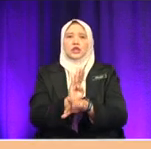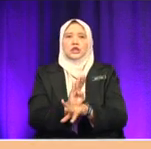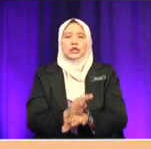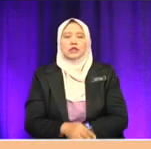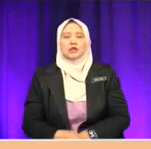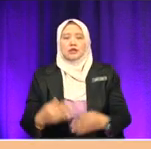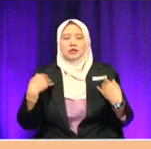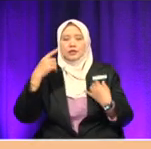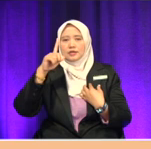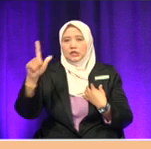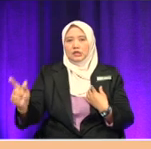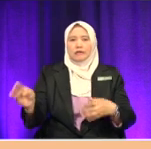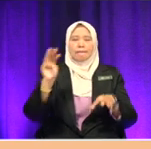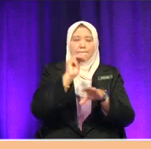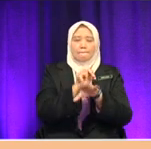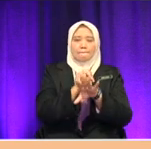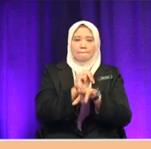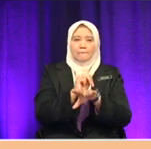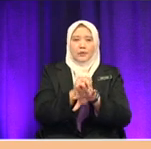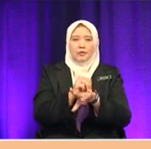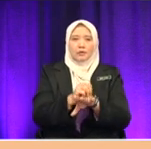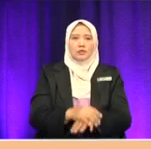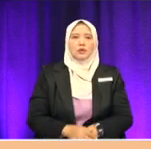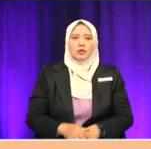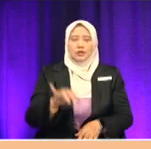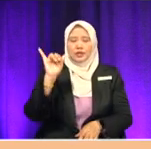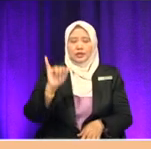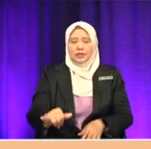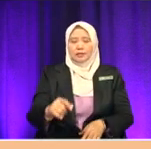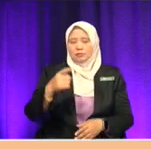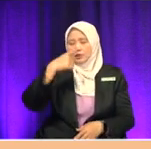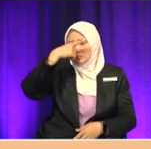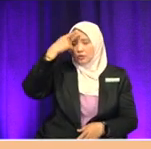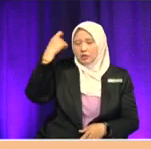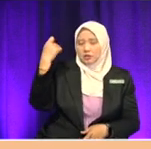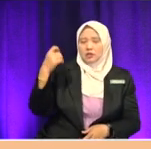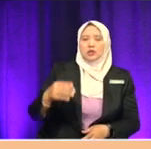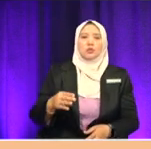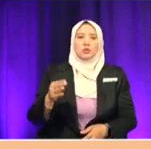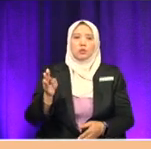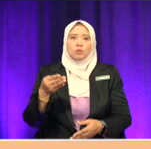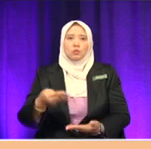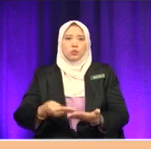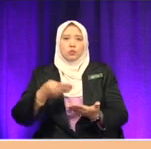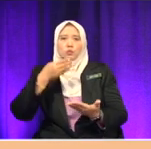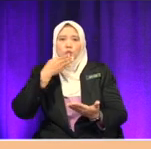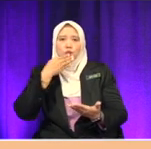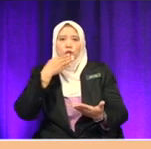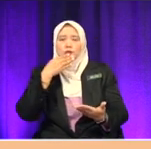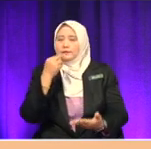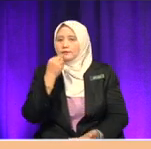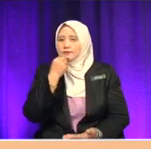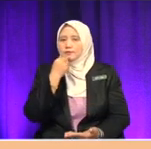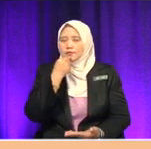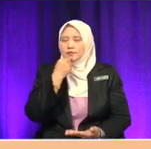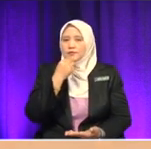keadaan bubur nutrien menjadi keruh. Ini adalah pemerhatian pada keadaan gelap. Bagus,